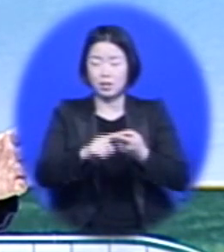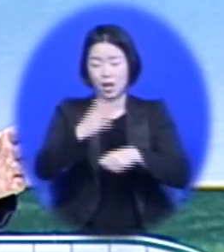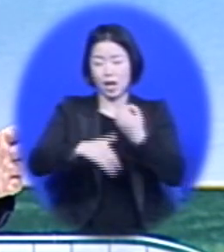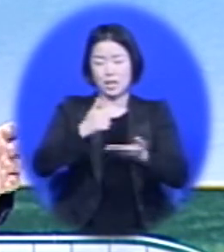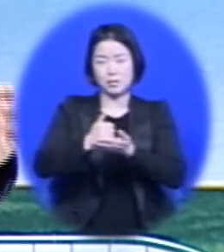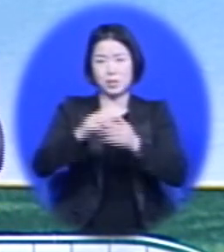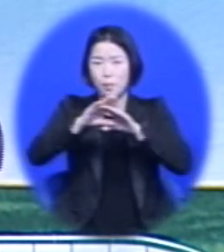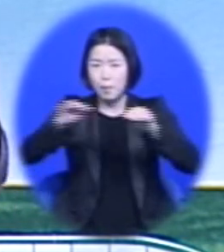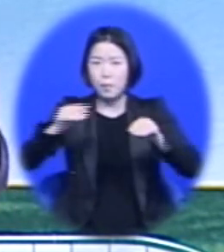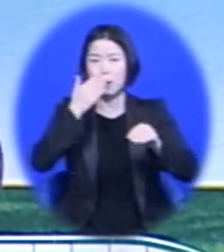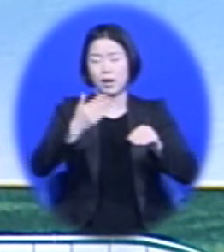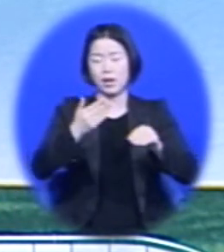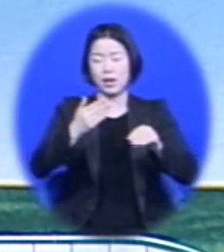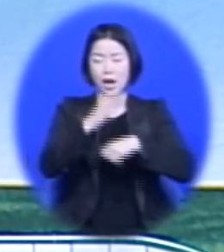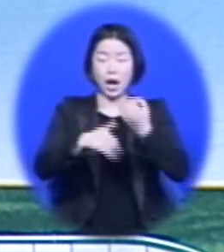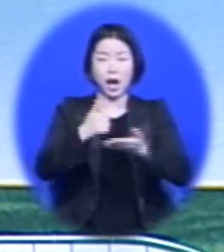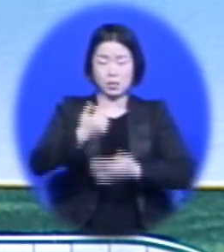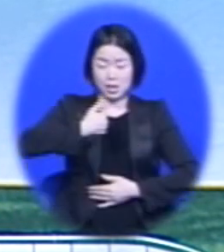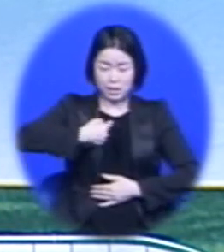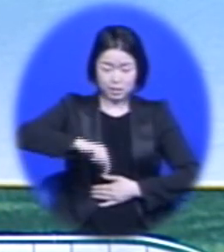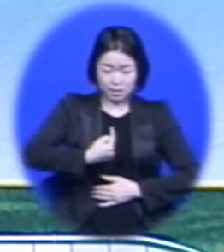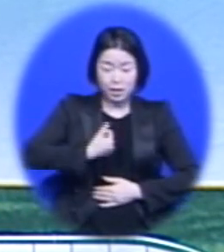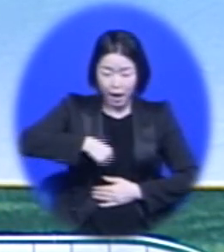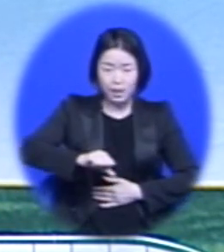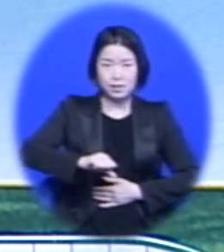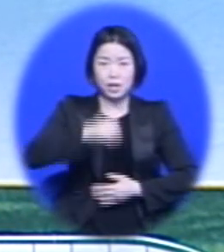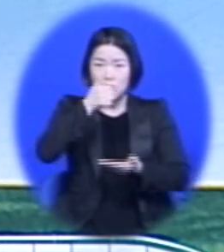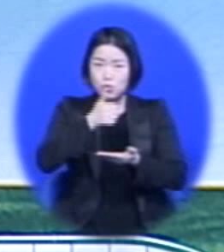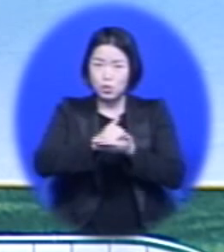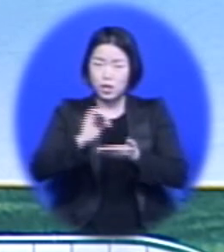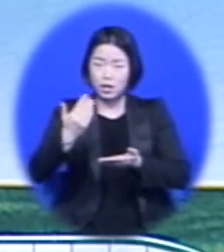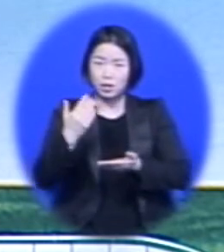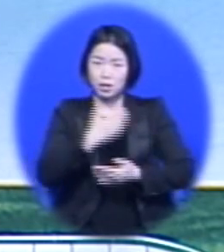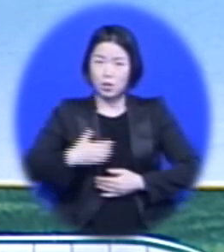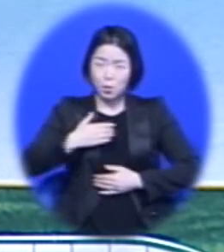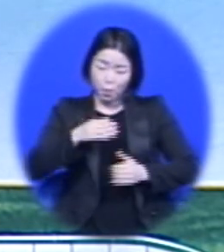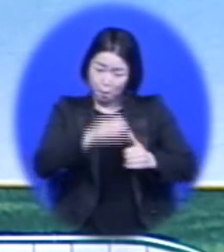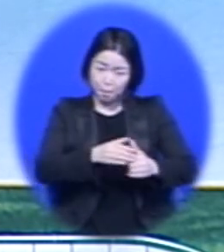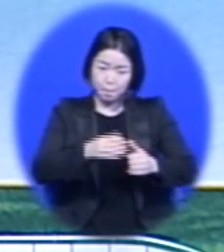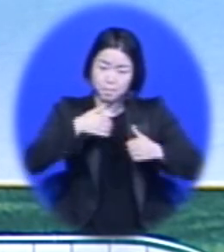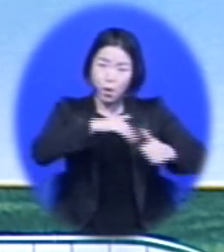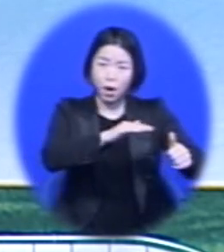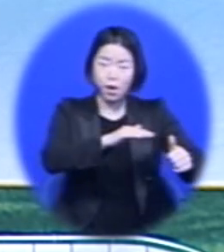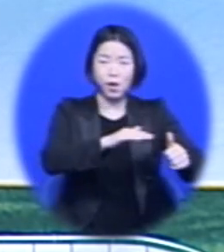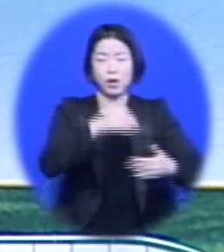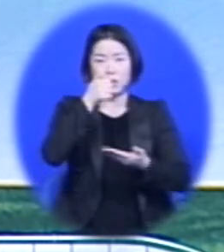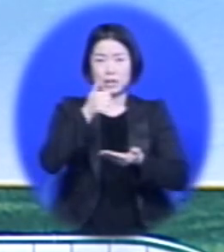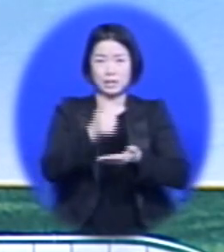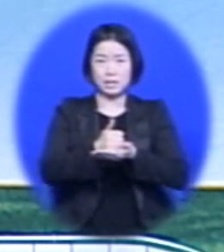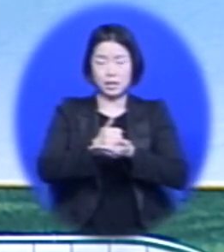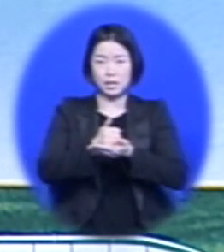해결하셨습니다. 곧 하나님께서는 자기의 아들을 죄된 육신을 지닌 모습으로 보내셔서 죄를 없애시려고